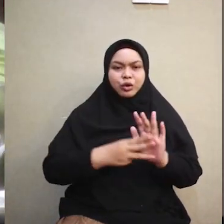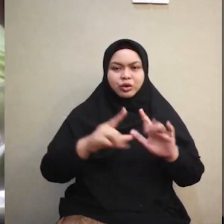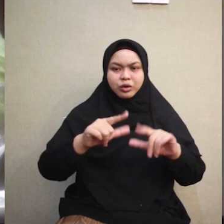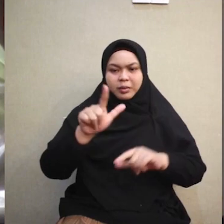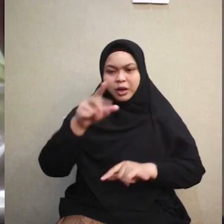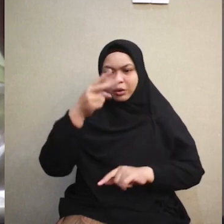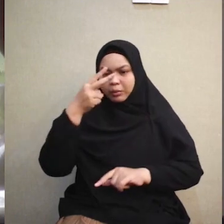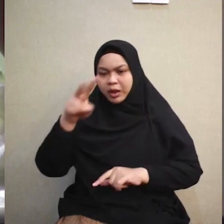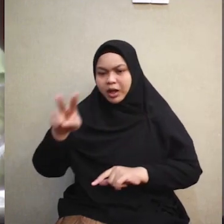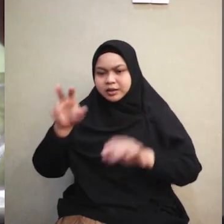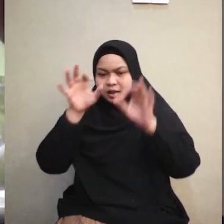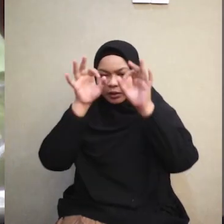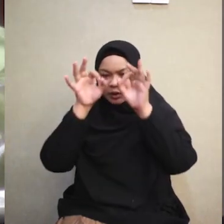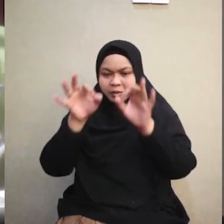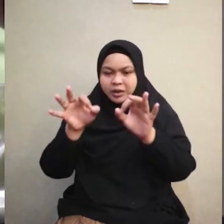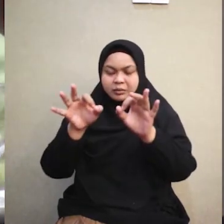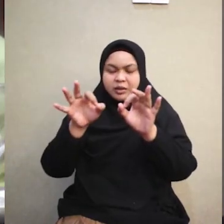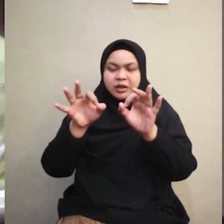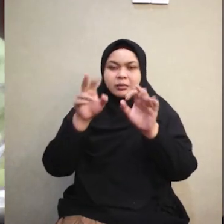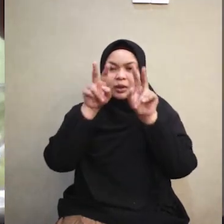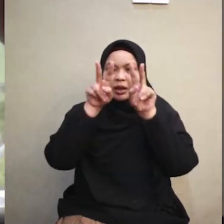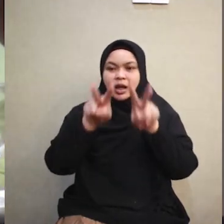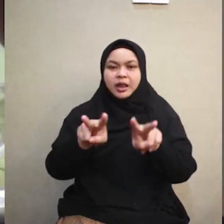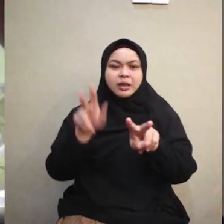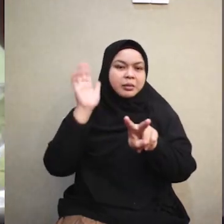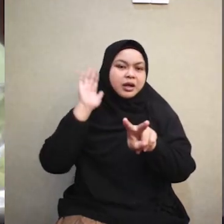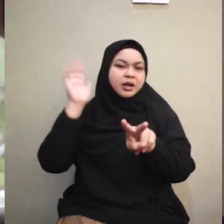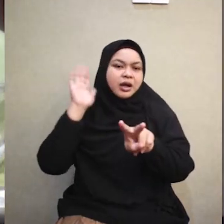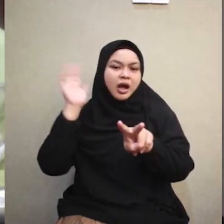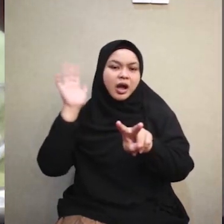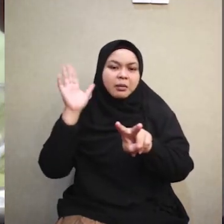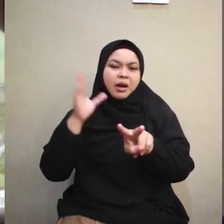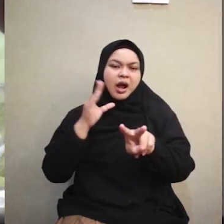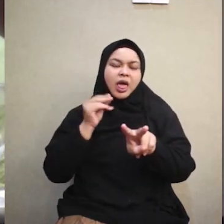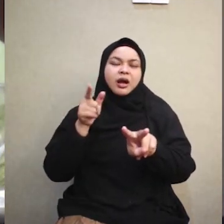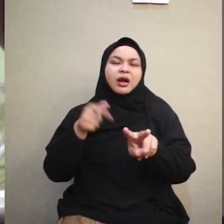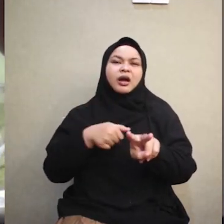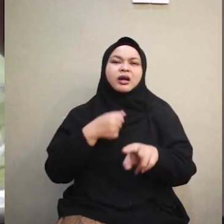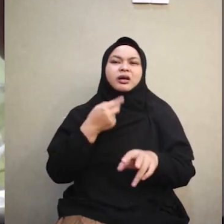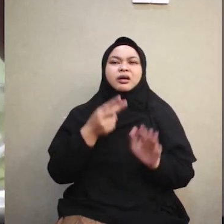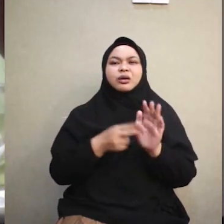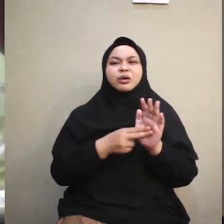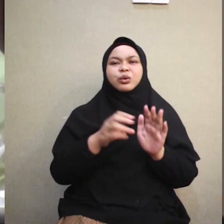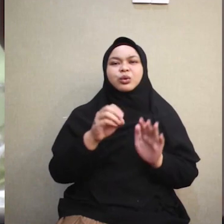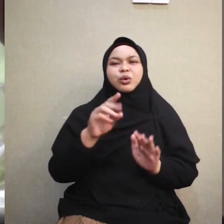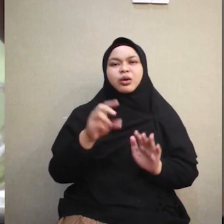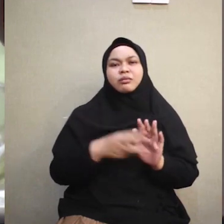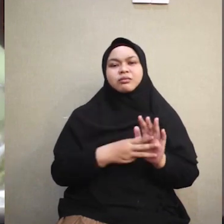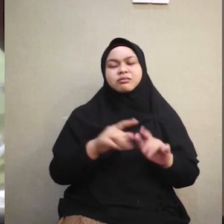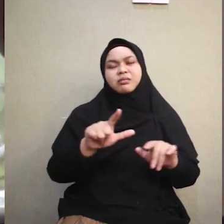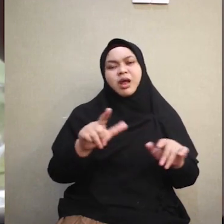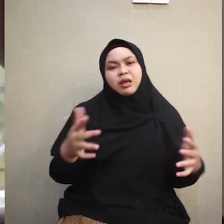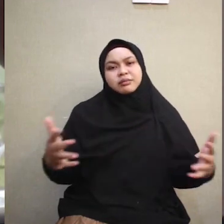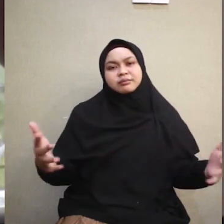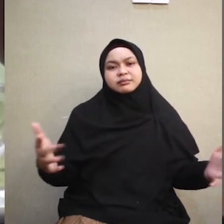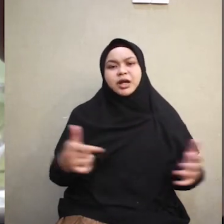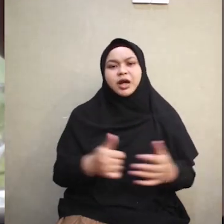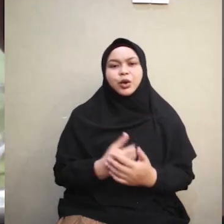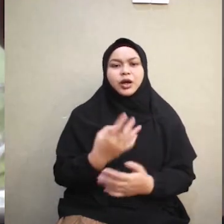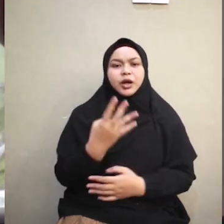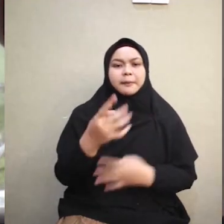mendengar mengalami itu normal kayak gitu nah kemudian yang keempat terkait dengan